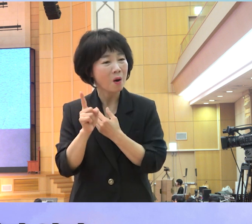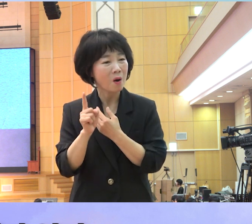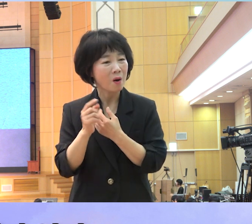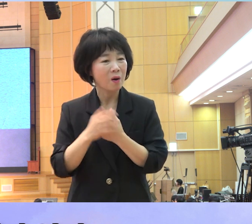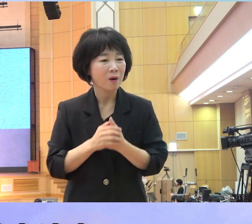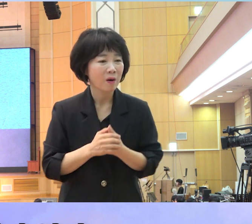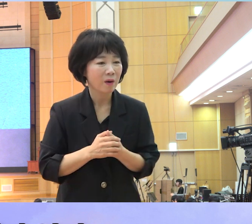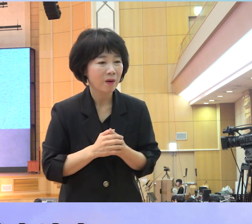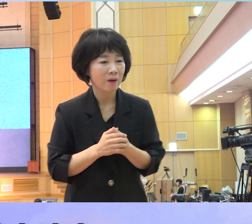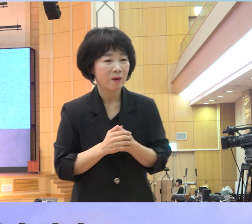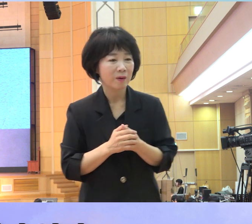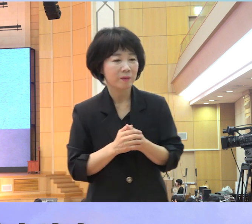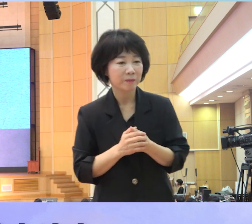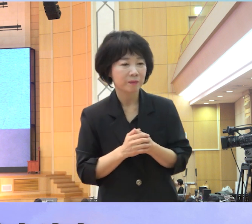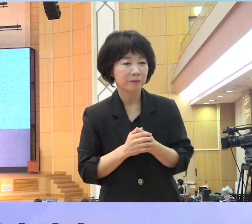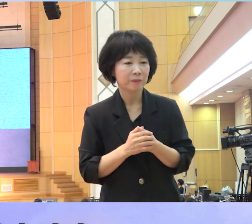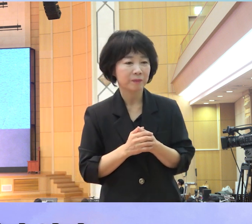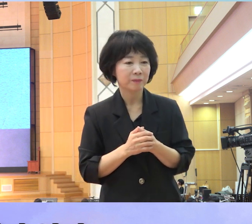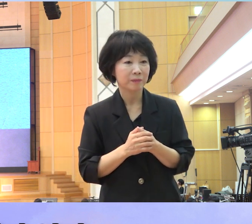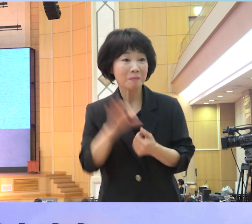언제 드린다고는 말씀 안 드렸잖아요. 그죠?